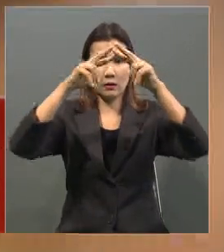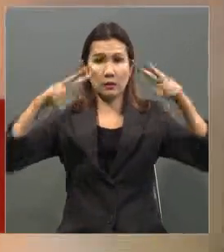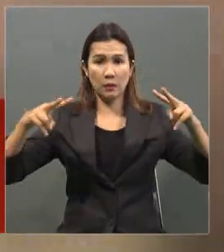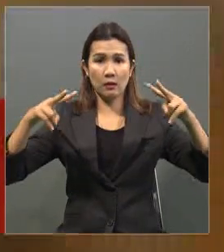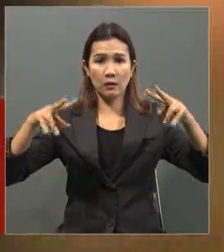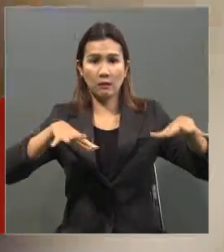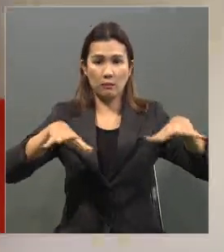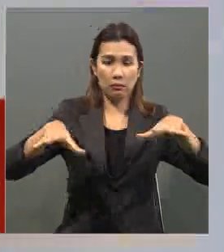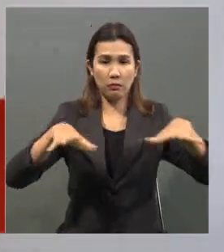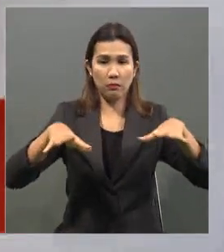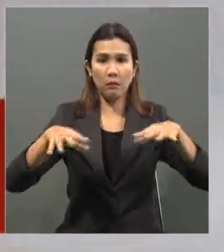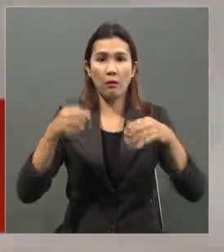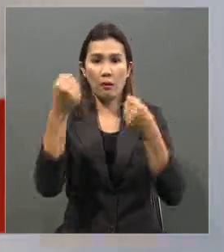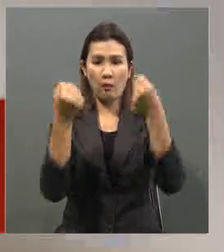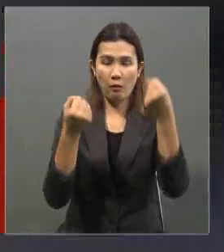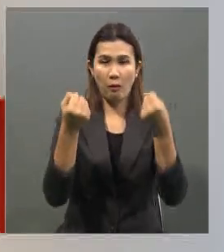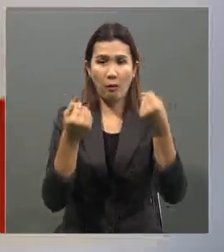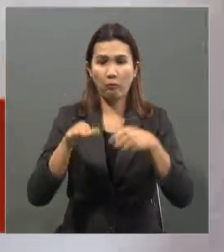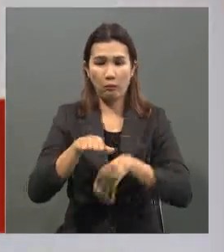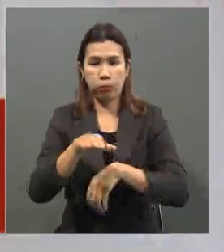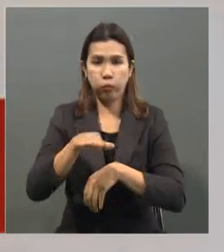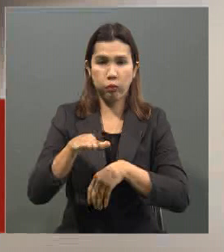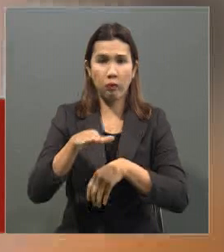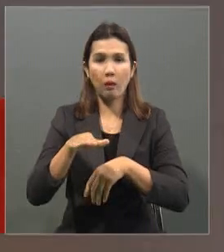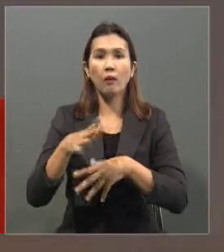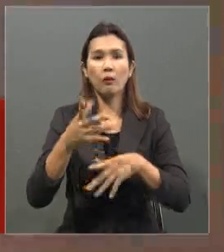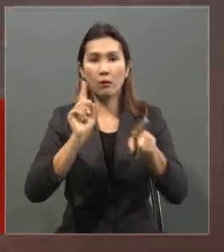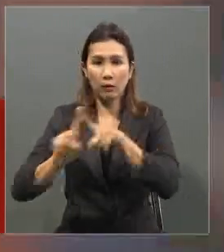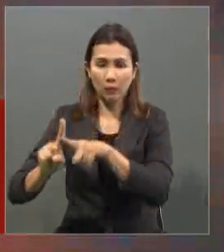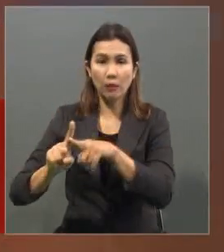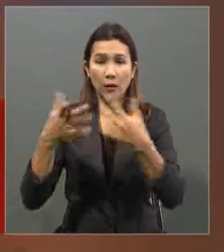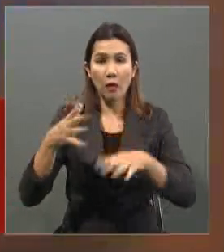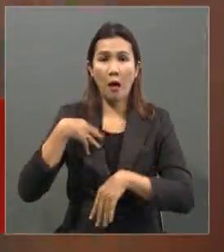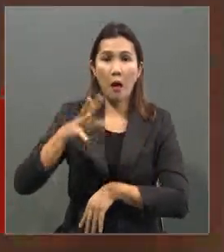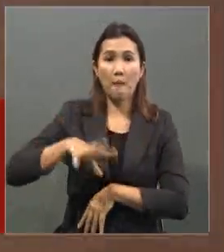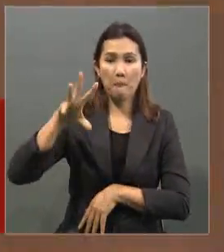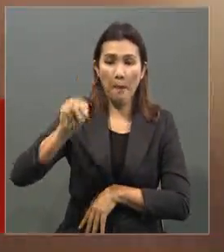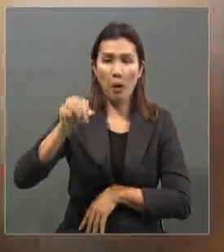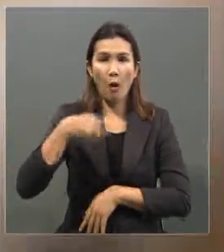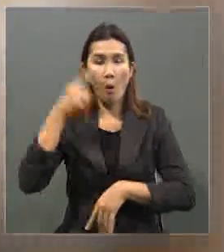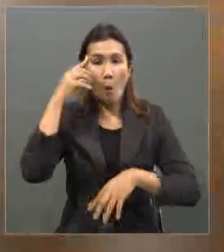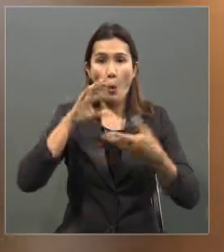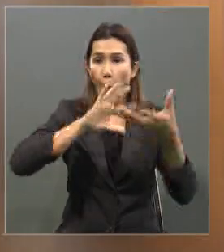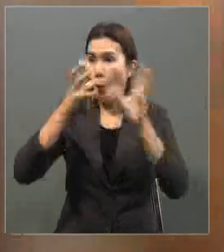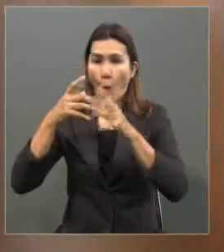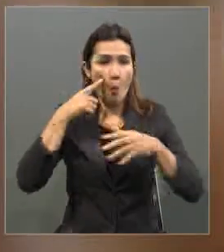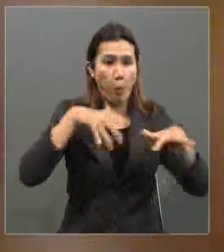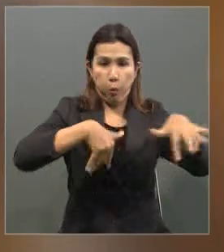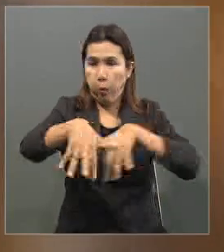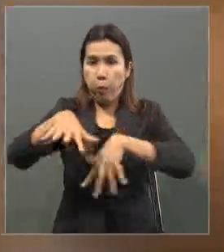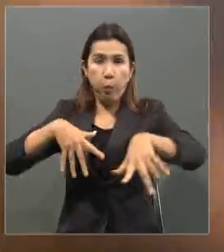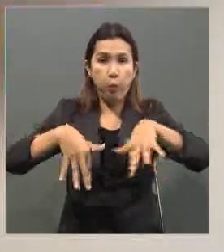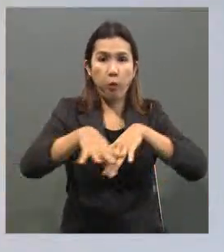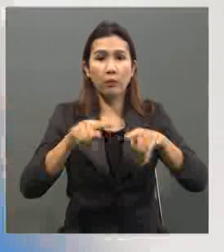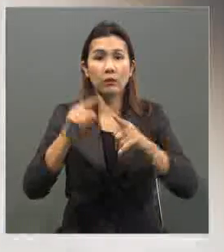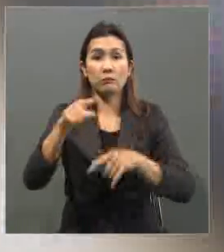เจนรถยนต์มีการสัญจรจำนวนมากบนสะพานขณะที่ตัวเมืองเนี่ยเต็มไปด้วยความโกลาหลอันนี้อยู่บนรถเมล์นะครับ